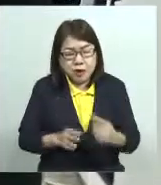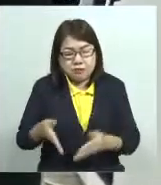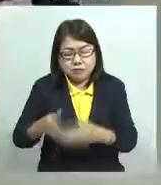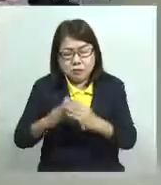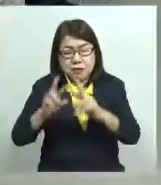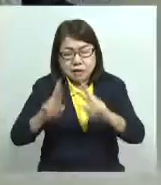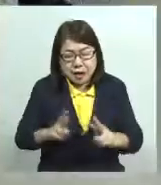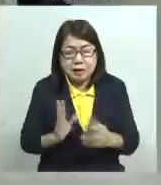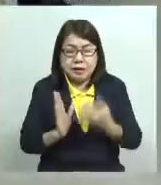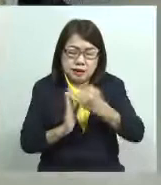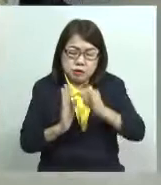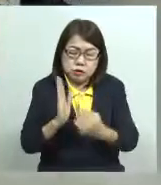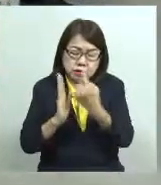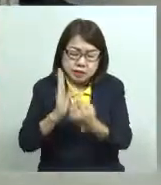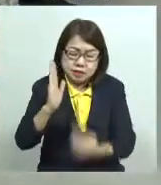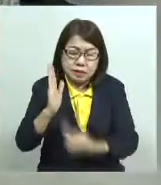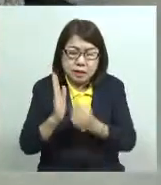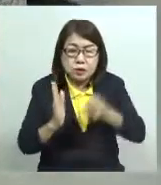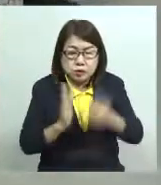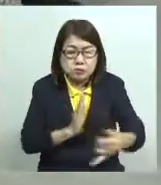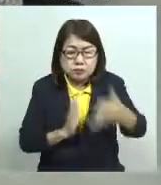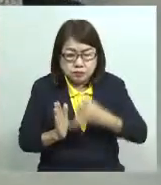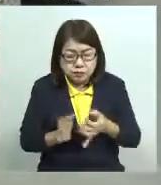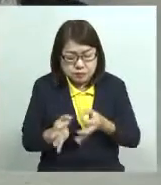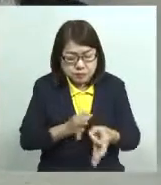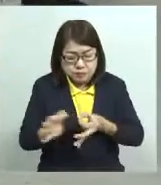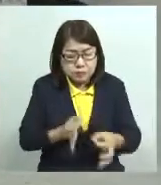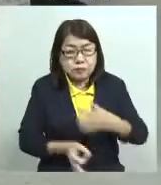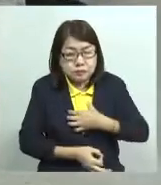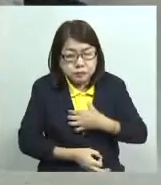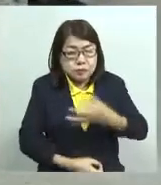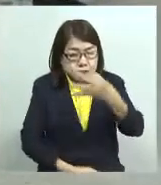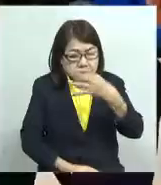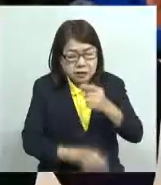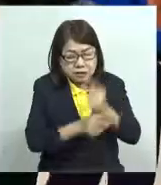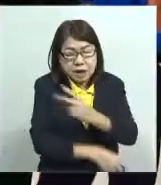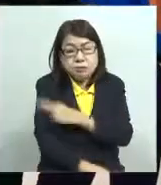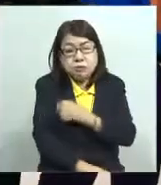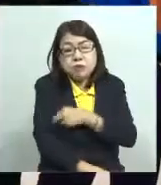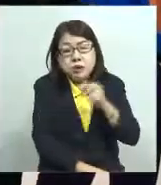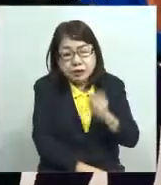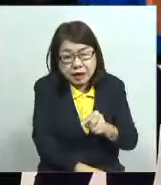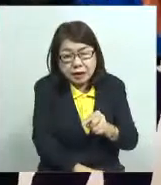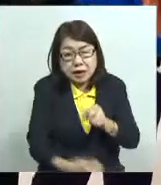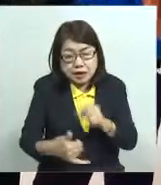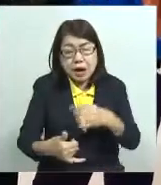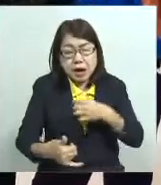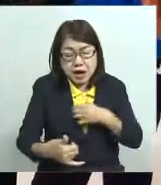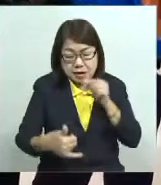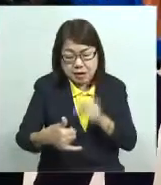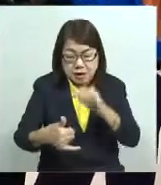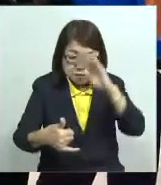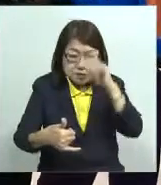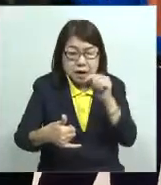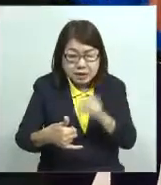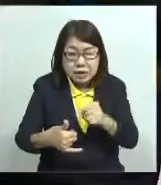หวัดโดยเน้นการให้คำปรึกษาสำหรับผู้ป่วยที่ใช้น้ำมันกัญชาตามที่แพทย์สั่งผู้ป่วยที่ต้องการใช้น้ำมันกัญชา